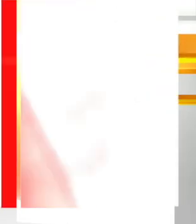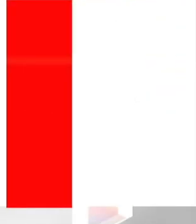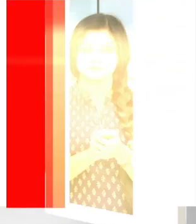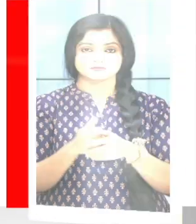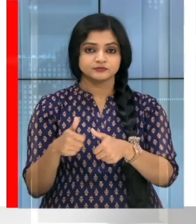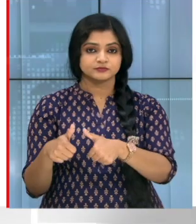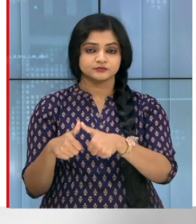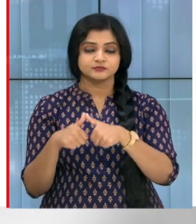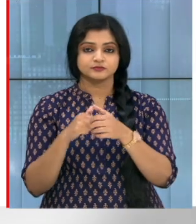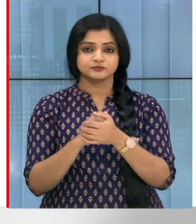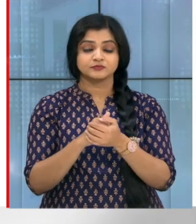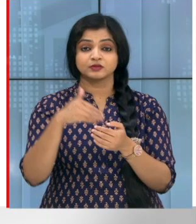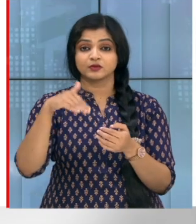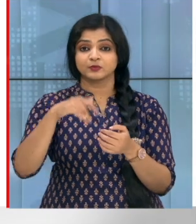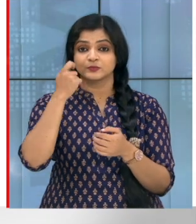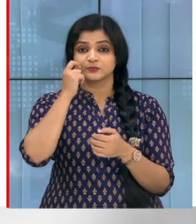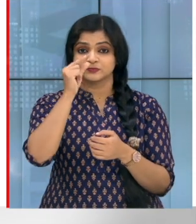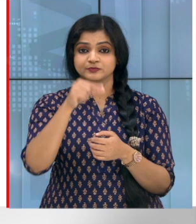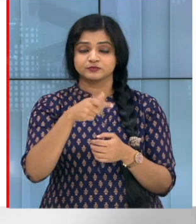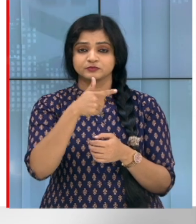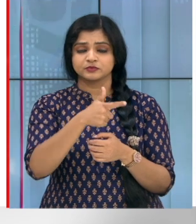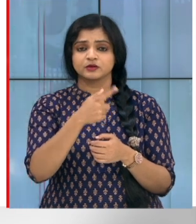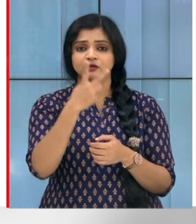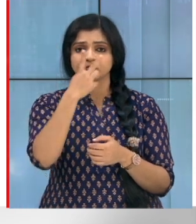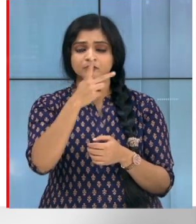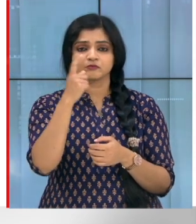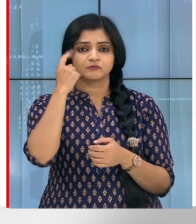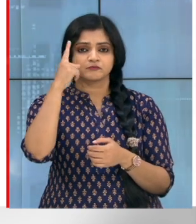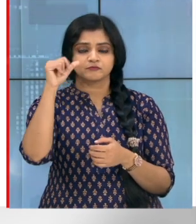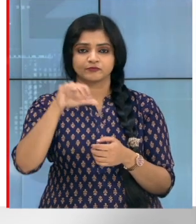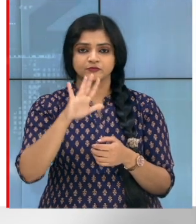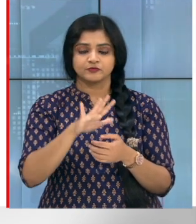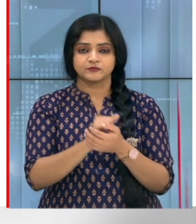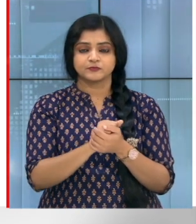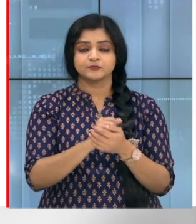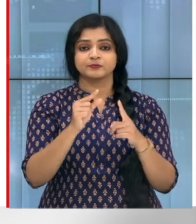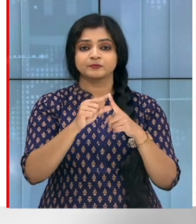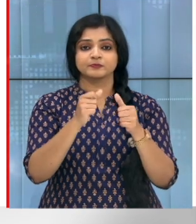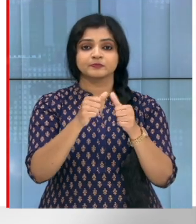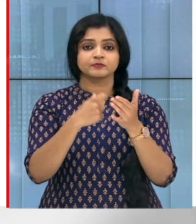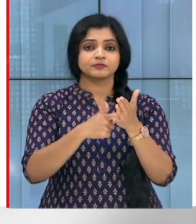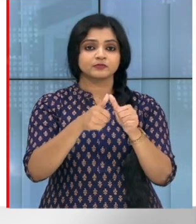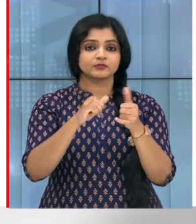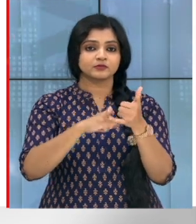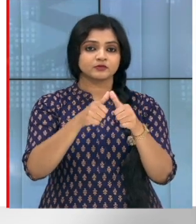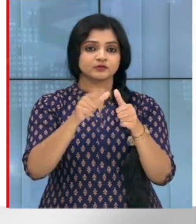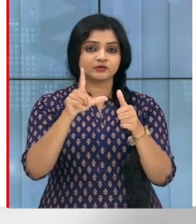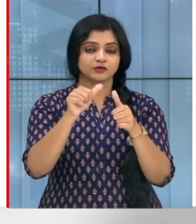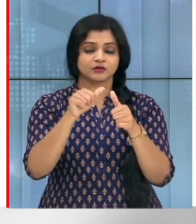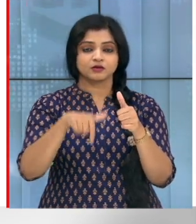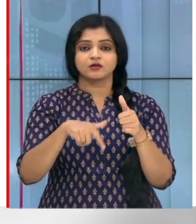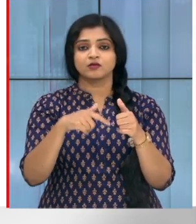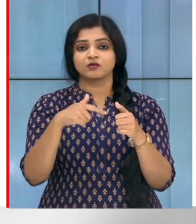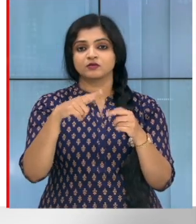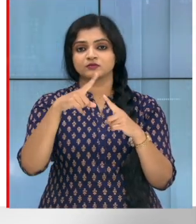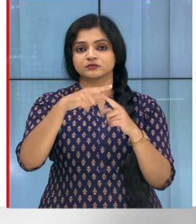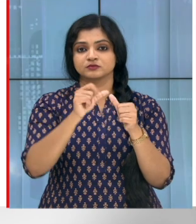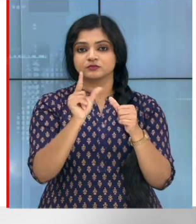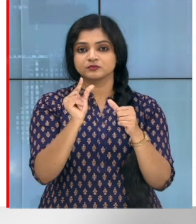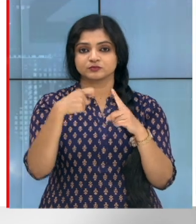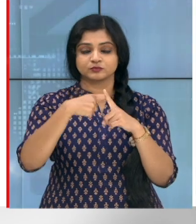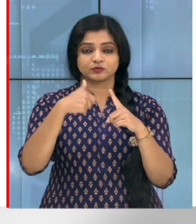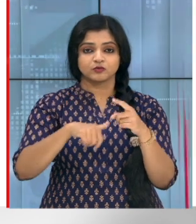പ്രവിത, നിലവിൽ ഈ വ്യക്തിയെ തിരിച്ചറിയാൻ സാധിച്ചിട്ടില്ല. പാറശാല താലൂക്ക് ആശുപത്രിയിലെ ഓഡിയോളജിസ്റ്റിൻ്റെ മൊബൈൽ ഫോണിലേക്കാണ് അശ്ലീല